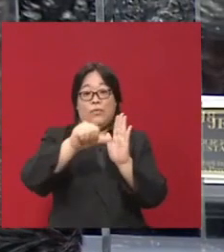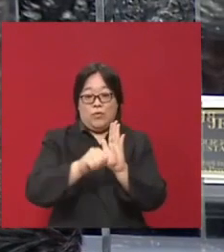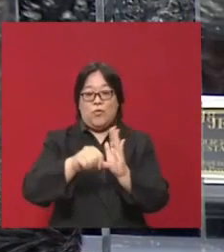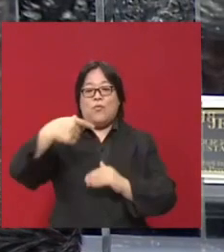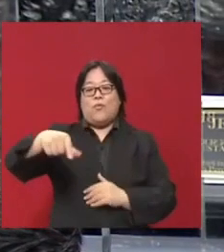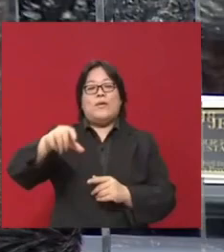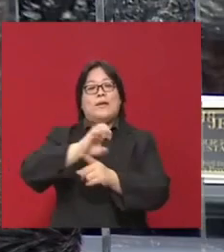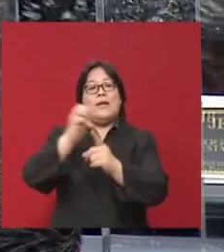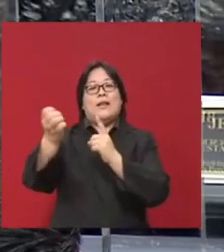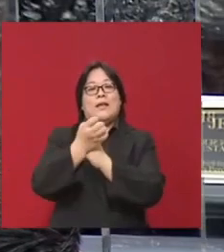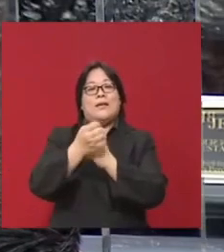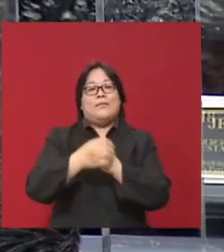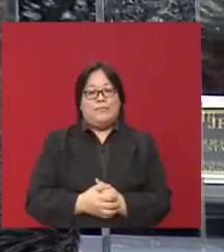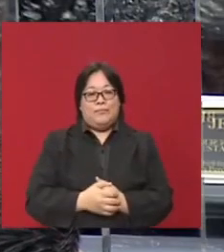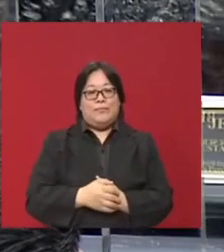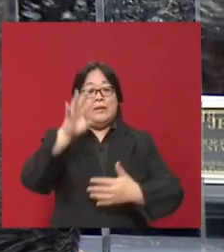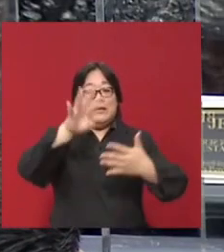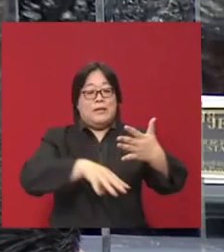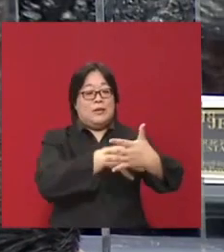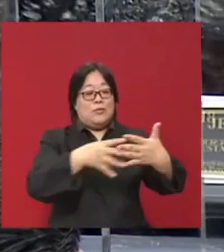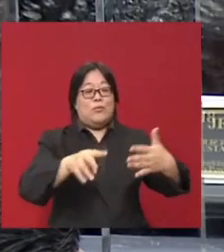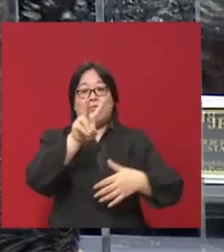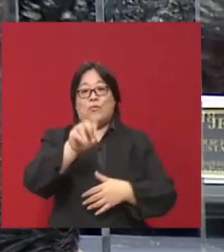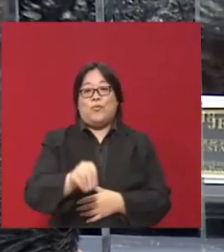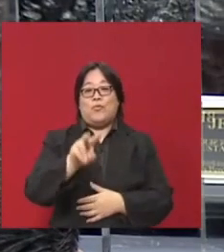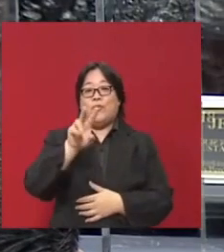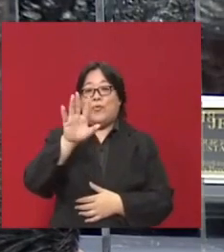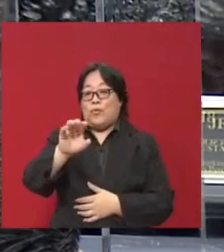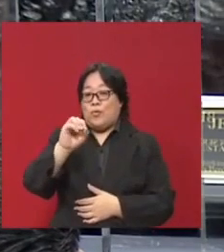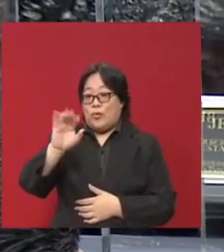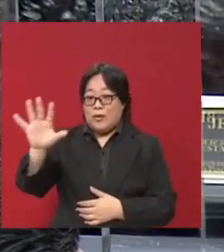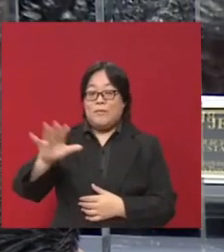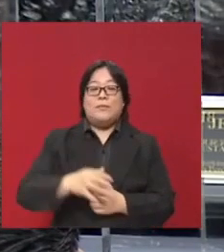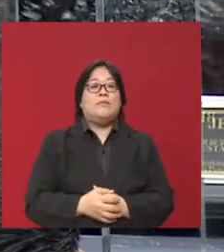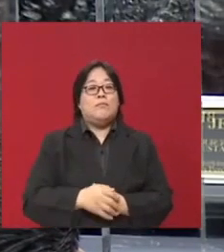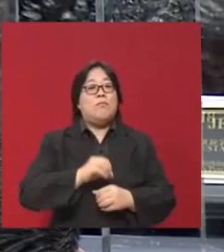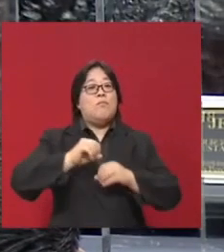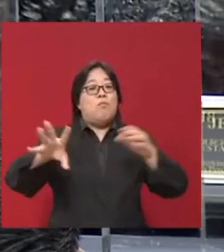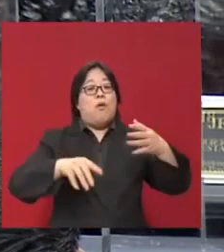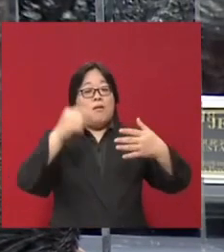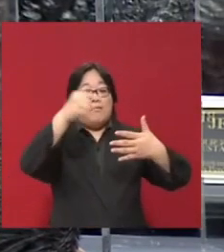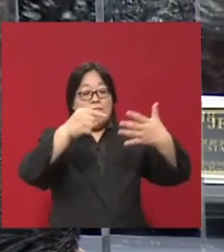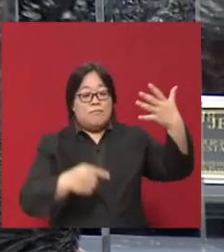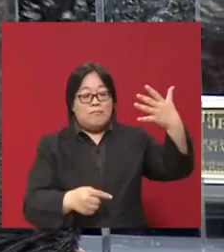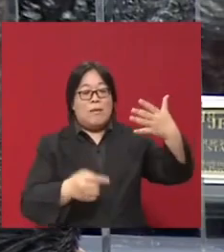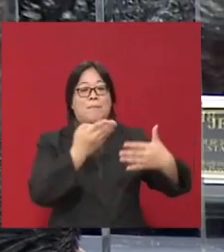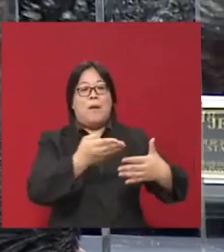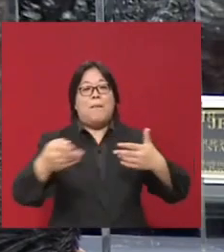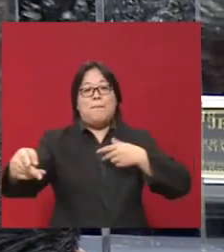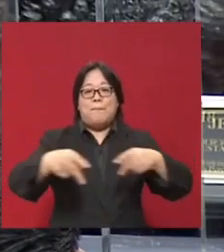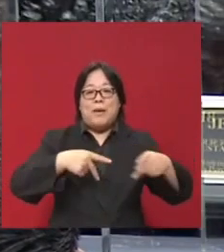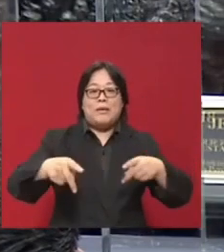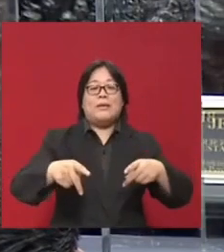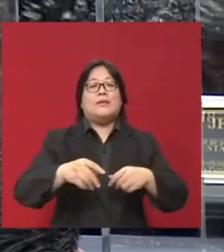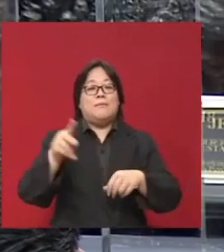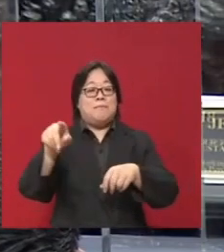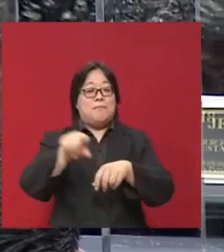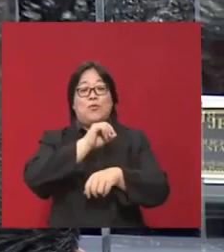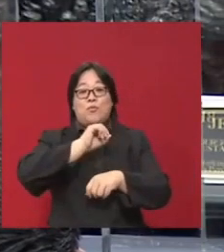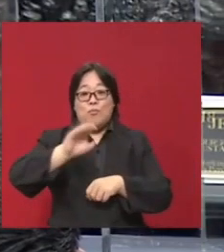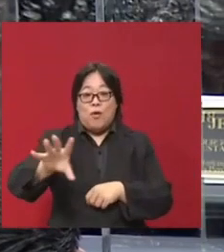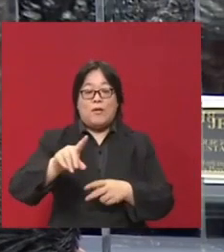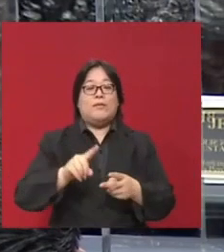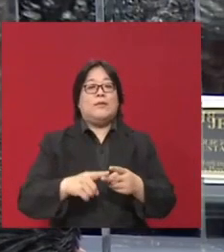peraturan quality alam sekeliling ruangan terjadul 2005 buangan seperti dibawah bahan-bahan plastik pakai hmm